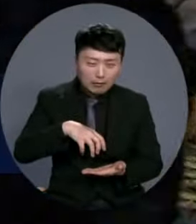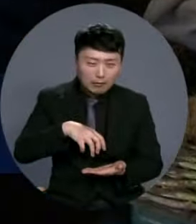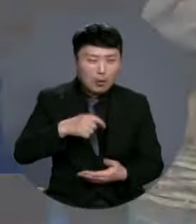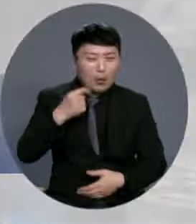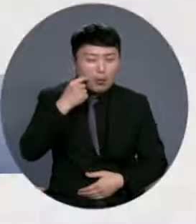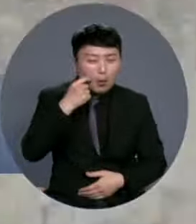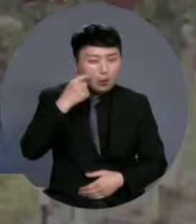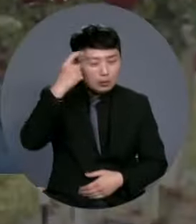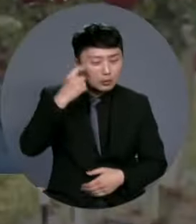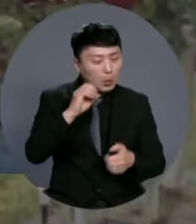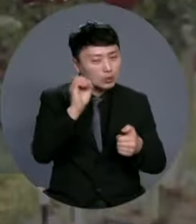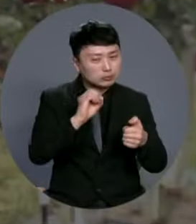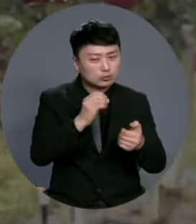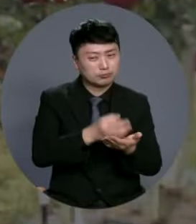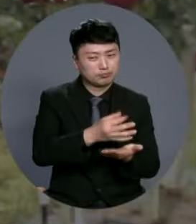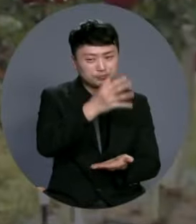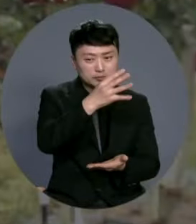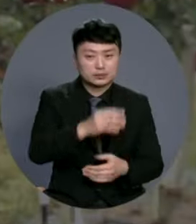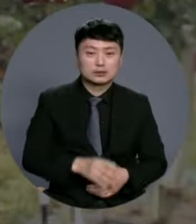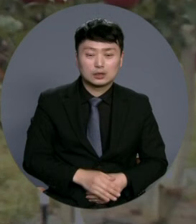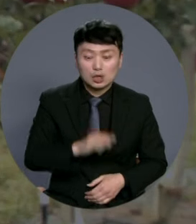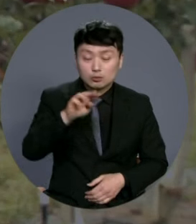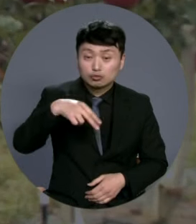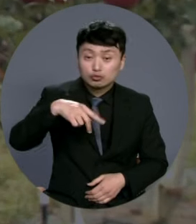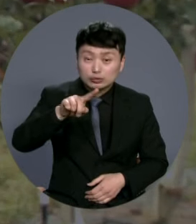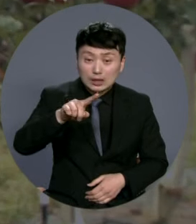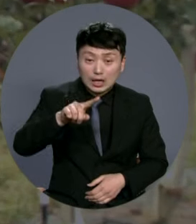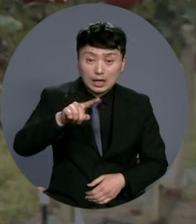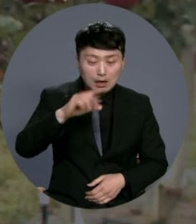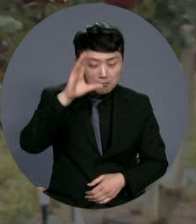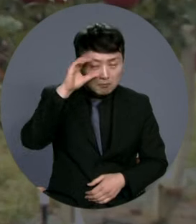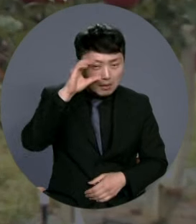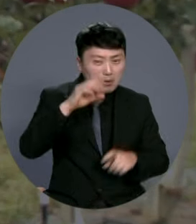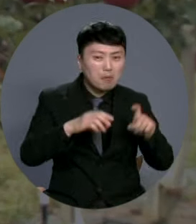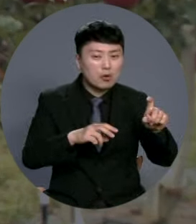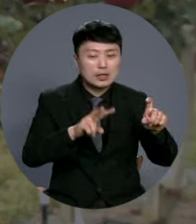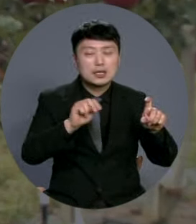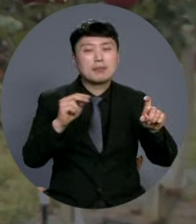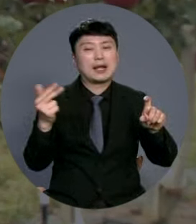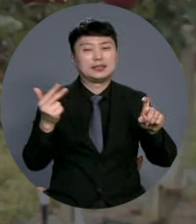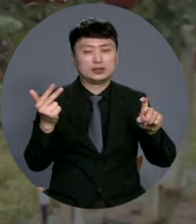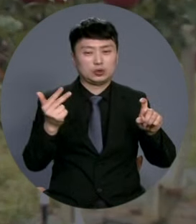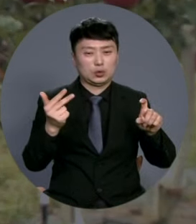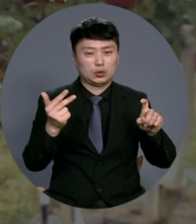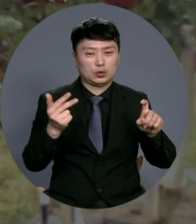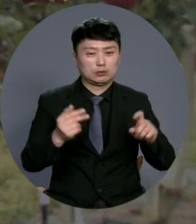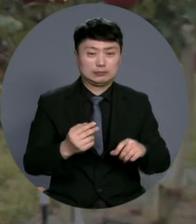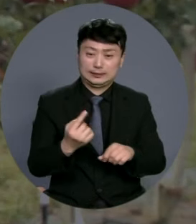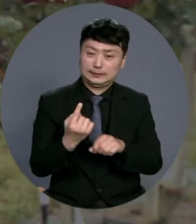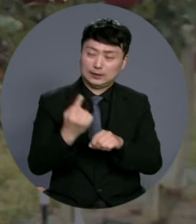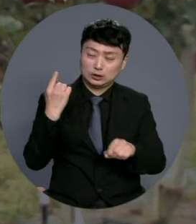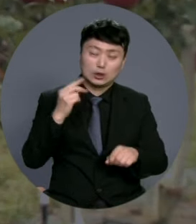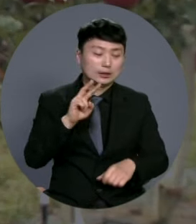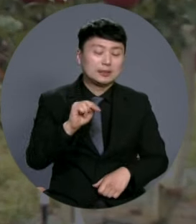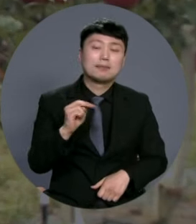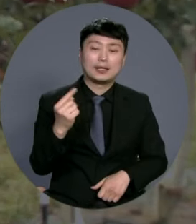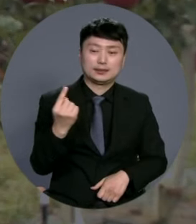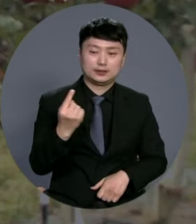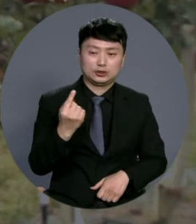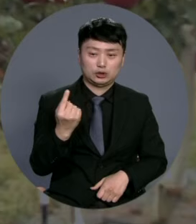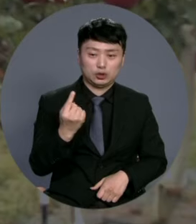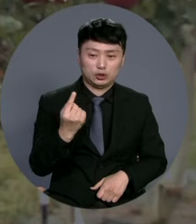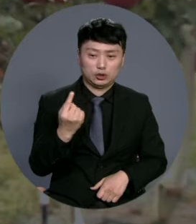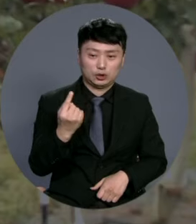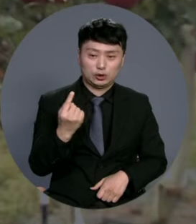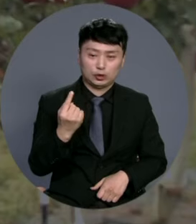상여는 50%. 최근 부사 상품 10개 소매 가격은 평균 2만 7천 원대. 지난해 이맘때 가격이